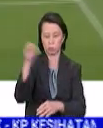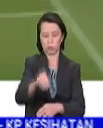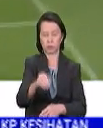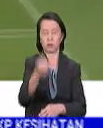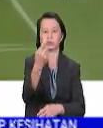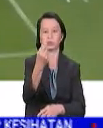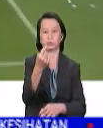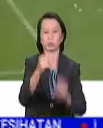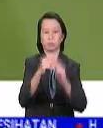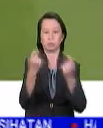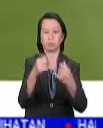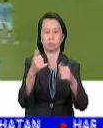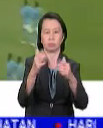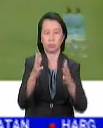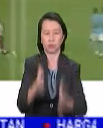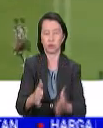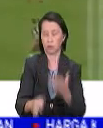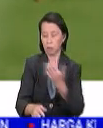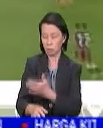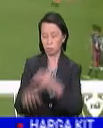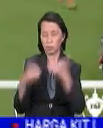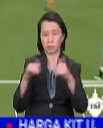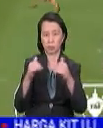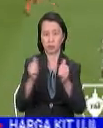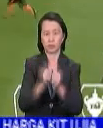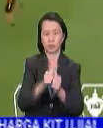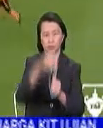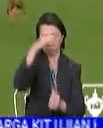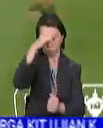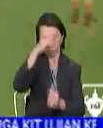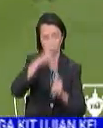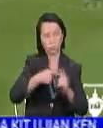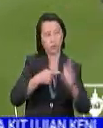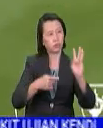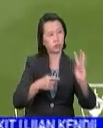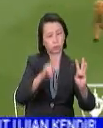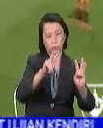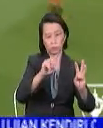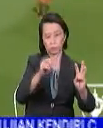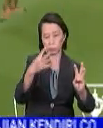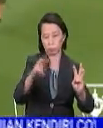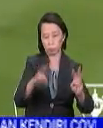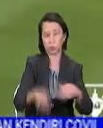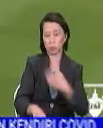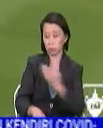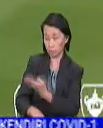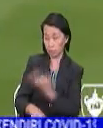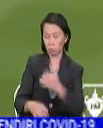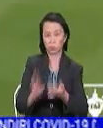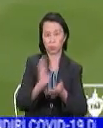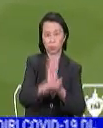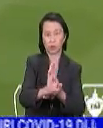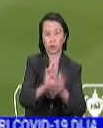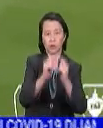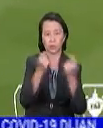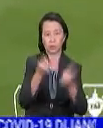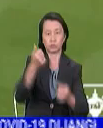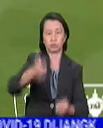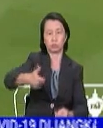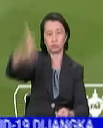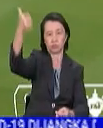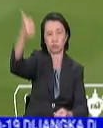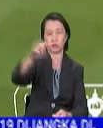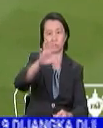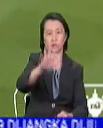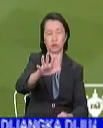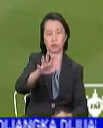utama. Natxo Insa mula beraksi bersama JDT sejak Jun 2017 dan beliau telah membantu pasukan itu memenangi